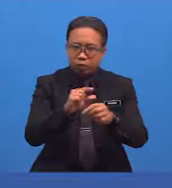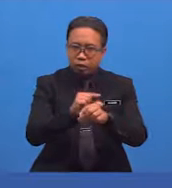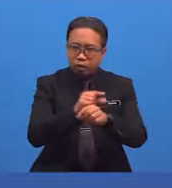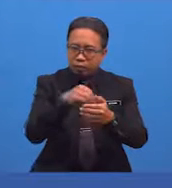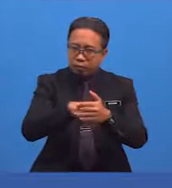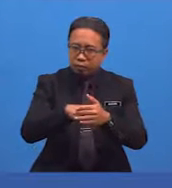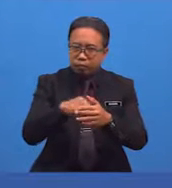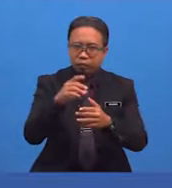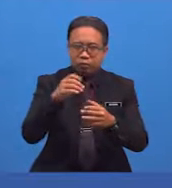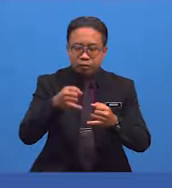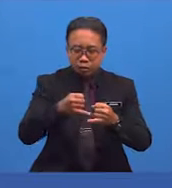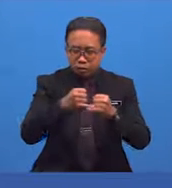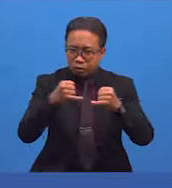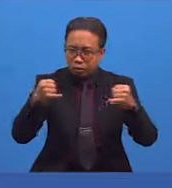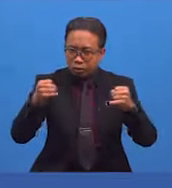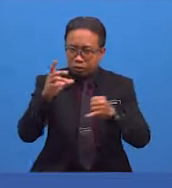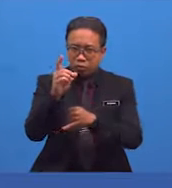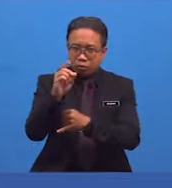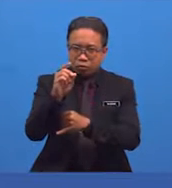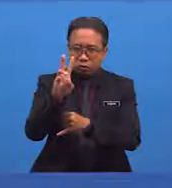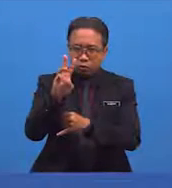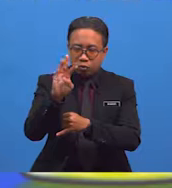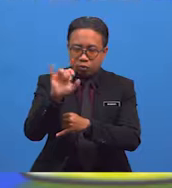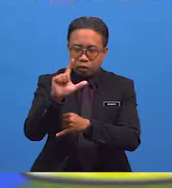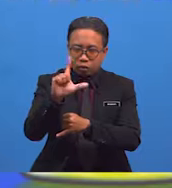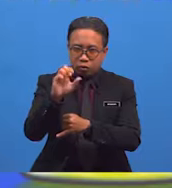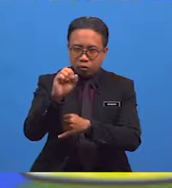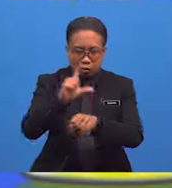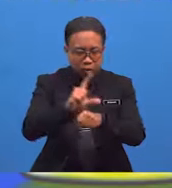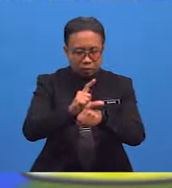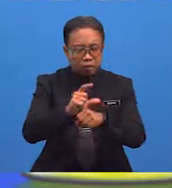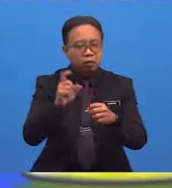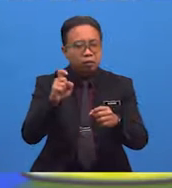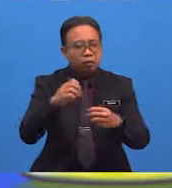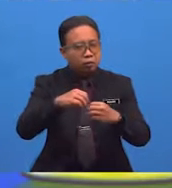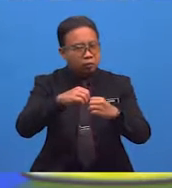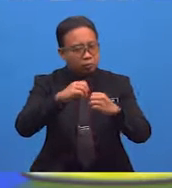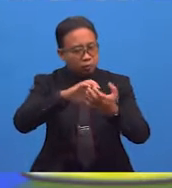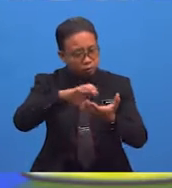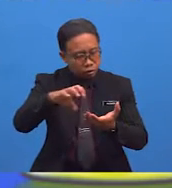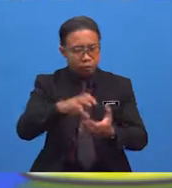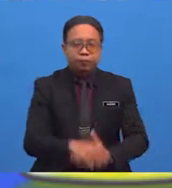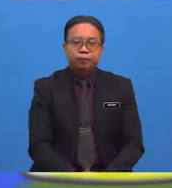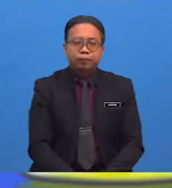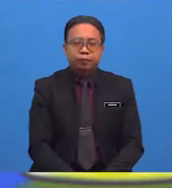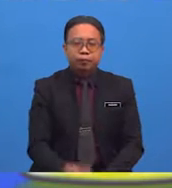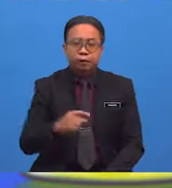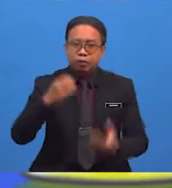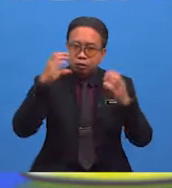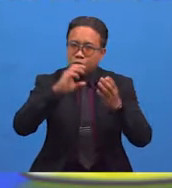dui logam, jalur ini akan membengkok. Mari kita lihat apa yang cikgu maksudkan.